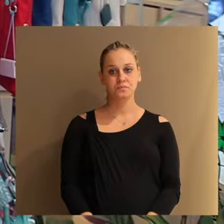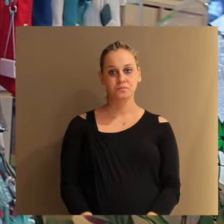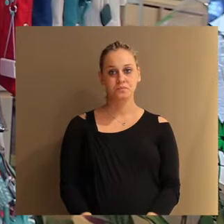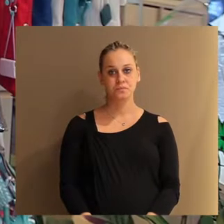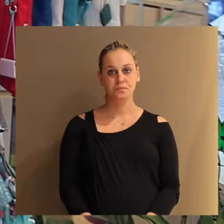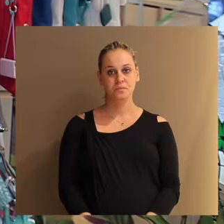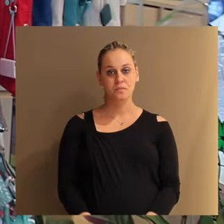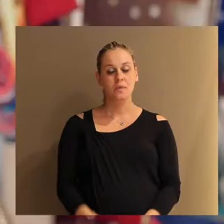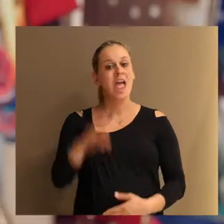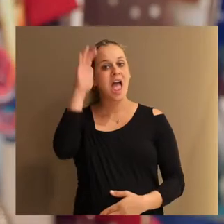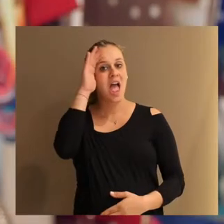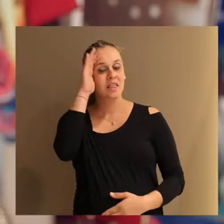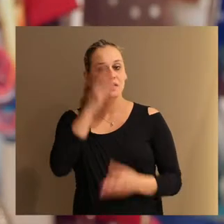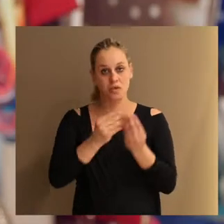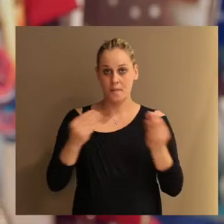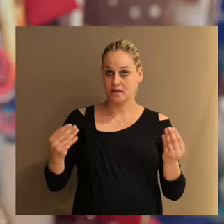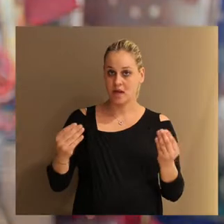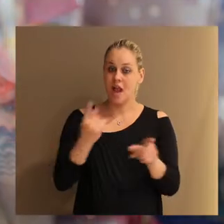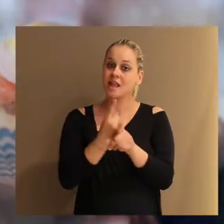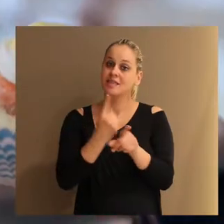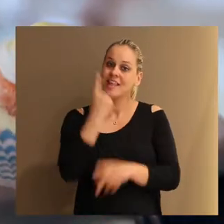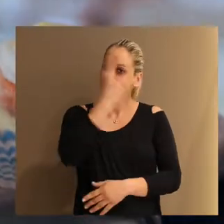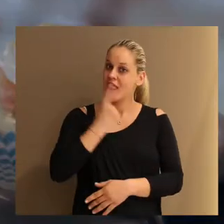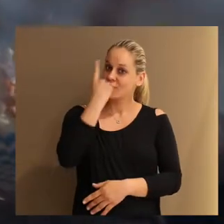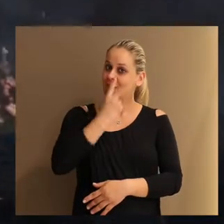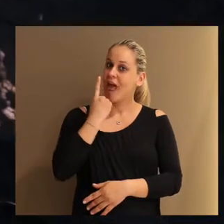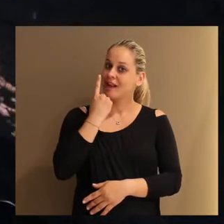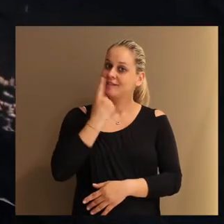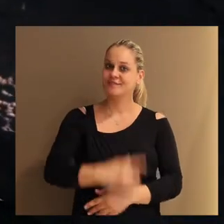Fate attenzione ai materiali, devono essere naturali.